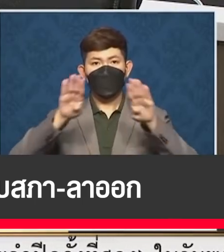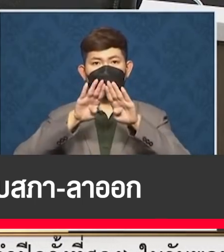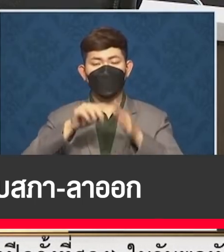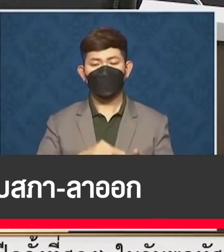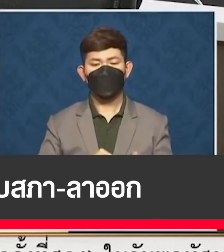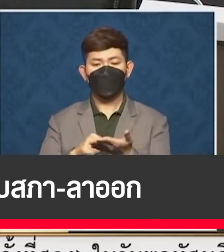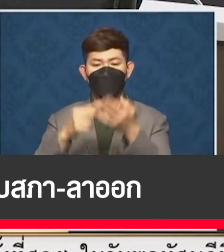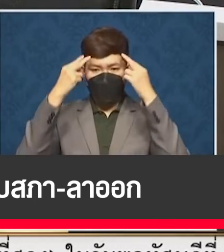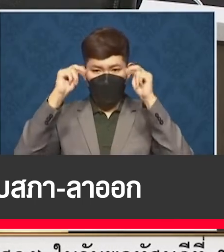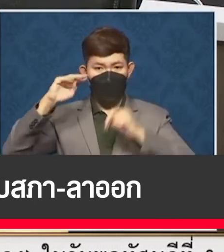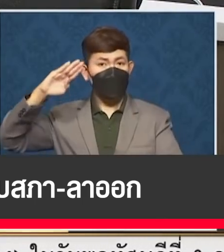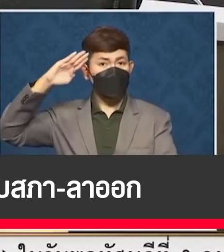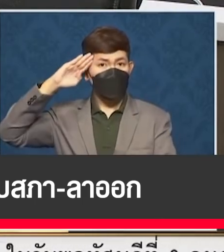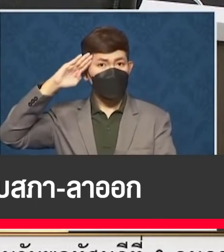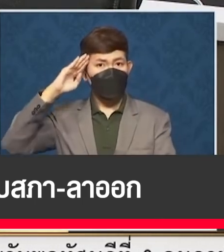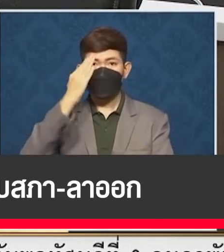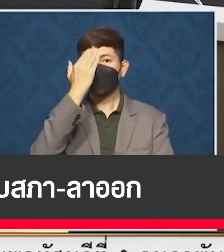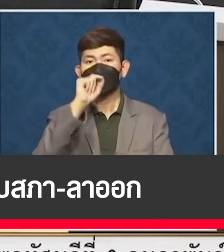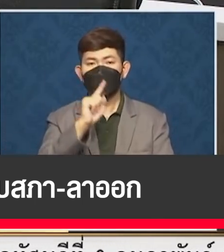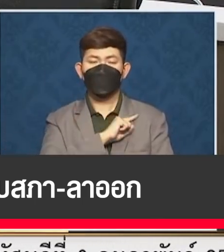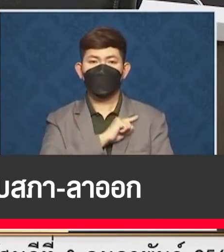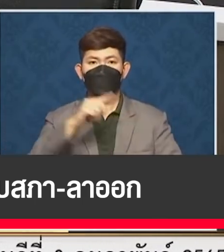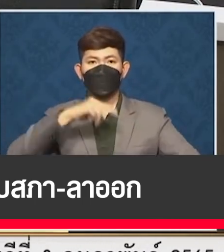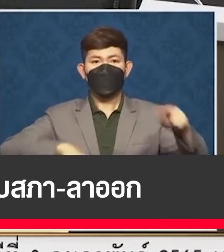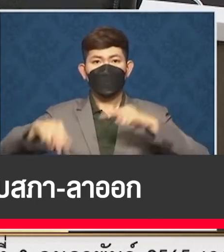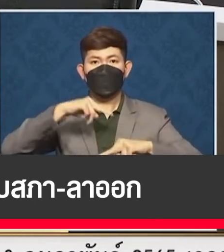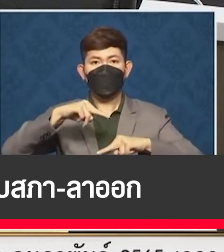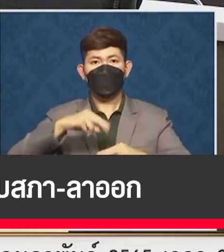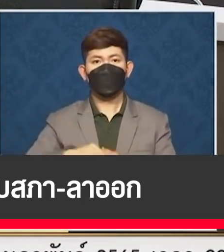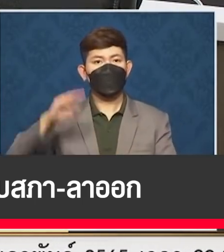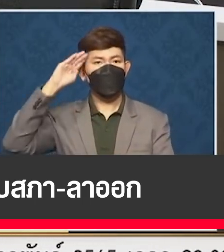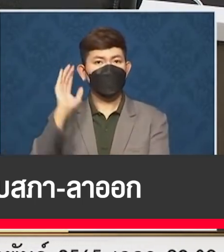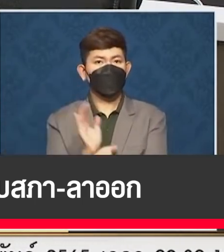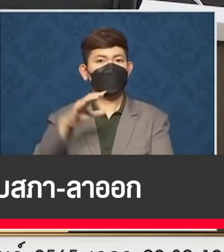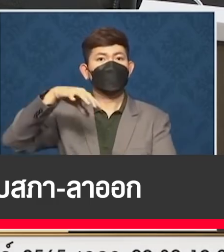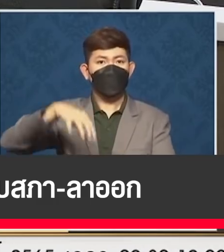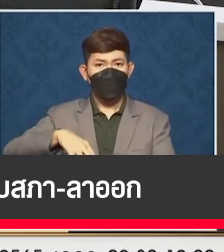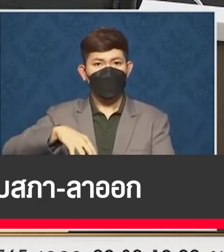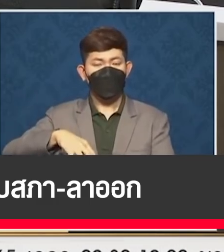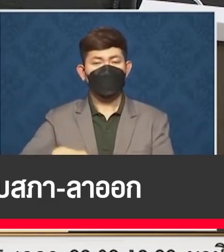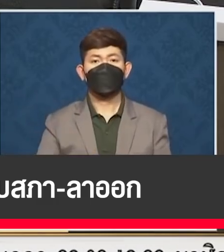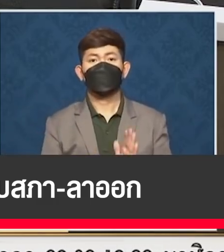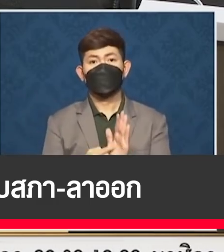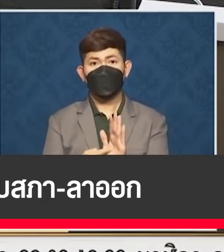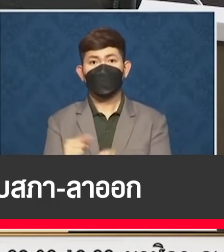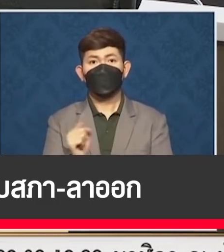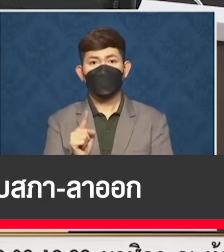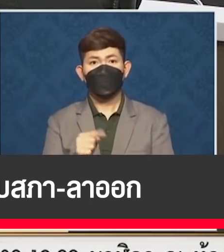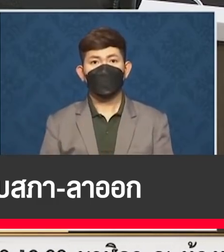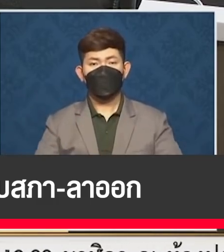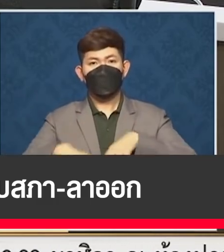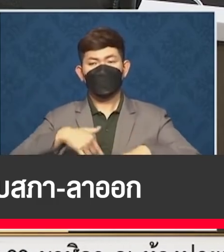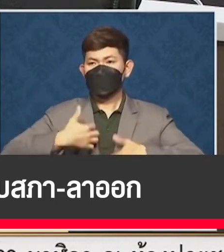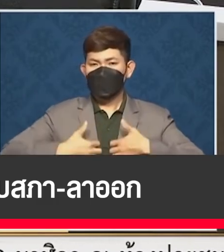ราษฎรทำหน้าที่ประธานการประชุมทั้งนี้ก่อนเข้าสู่วาระการประชุมได้เปิดให้ส.ส.หารือปัญหาความเดือดร้